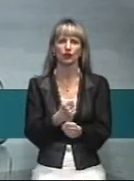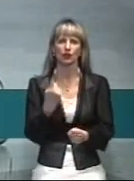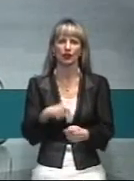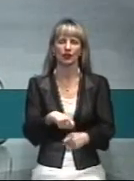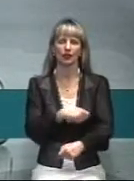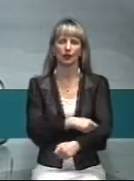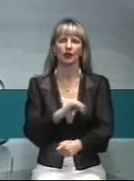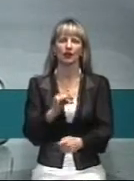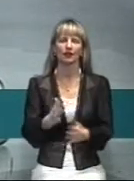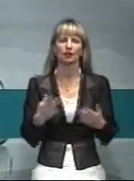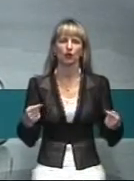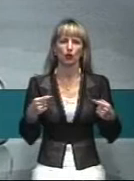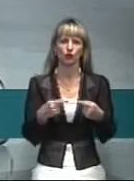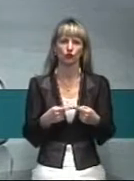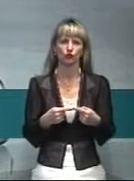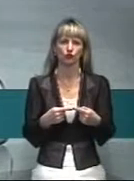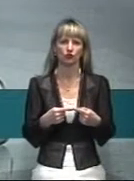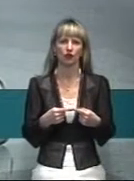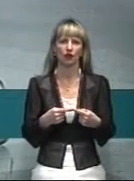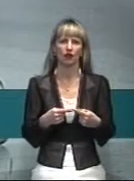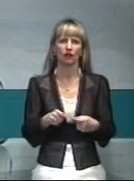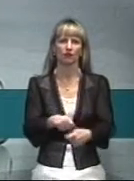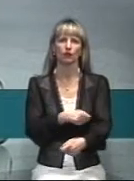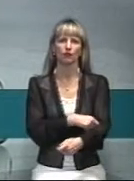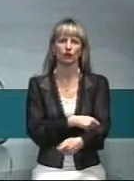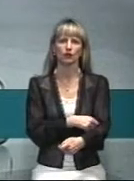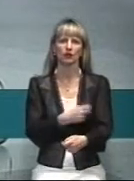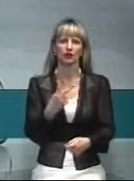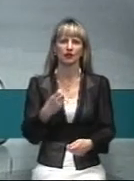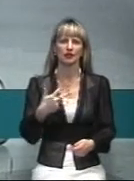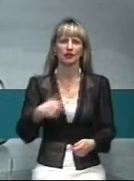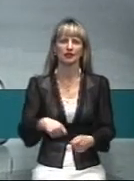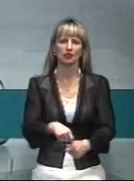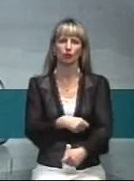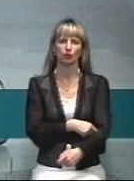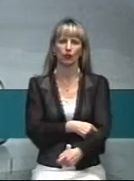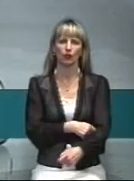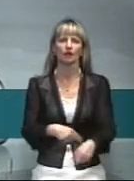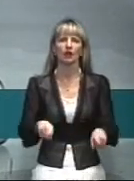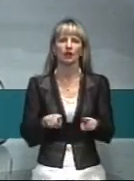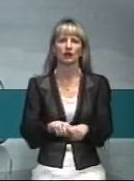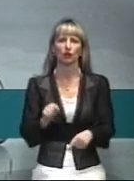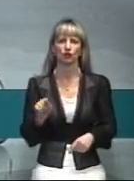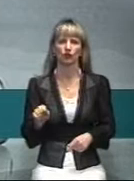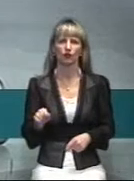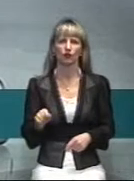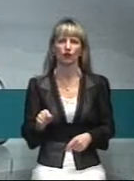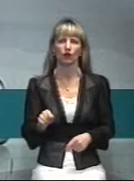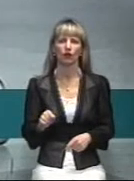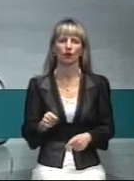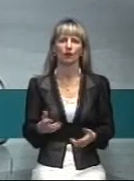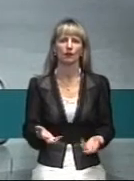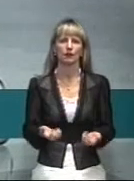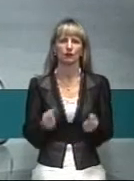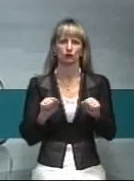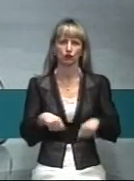і найбільш точні дані міряються з відстані 200-300 км. Також його по технічних характеристиках не